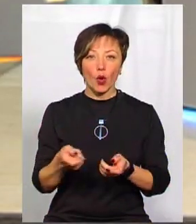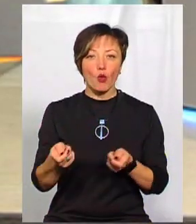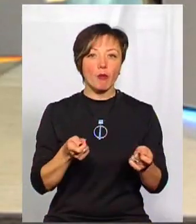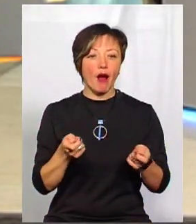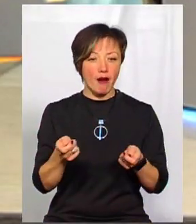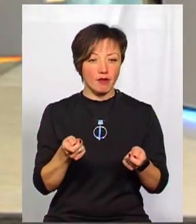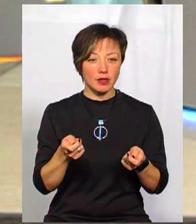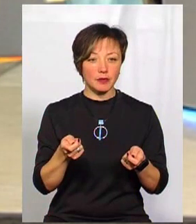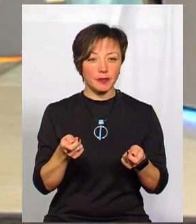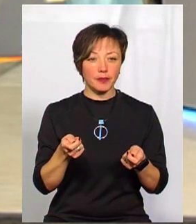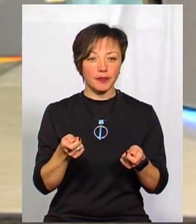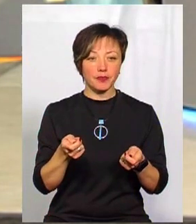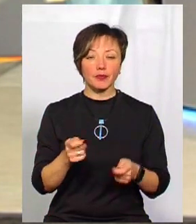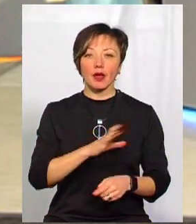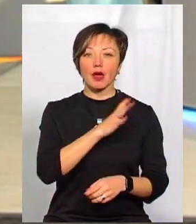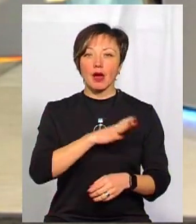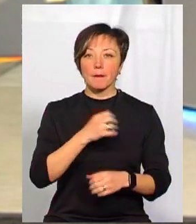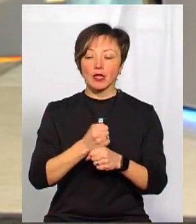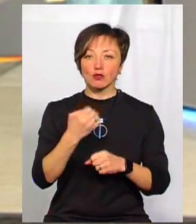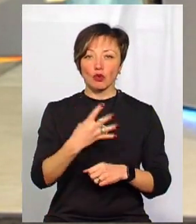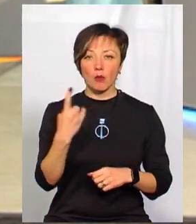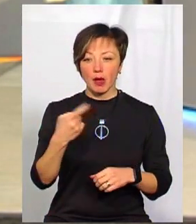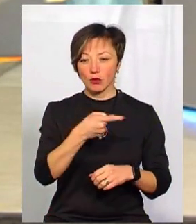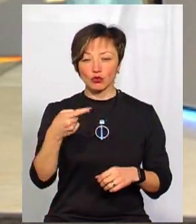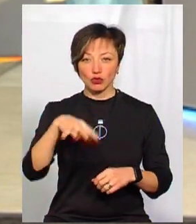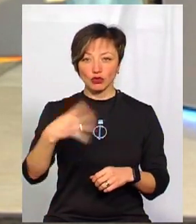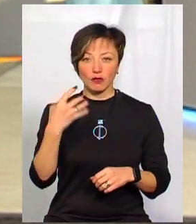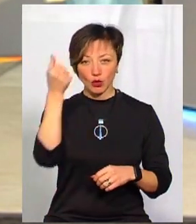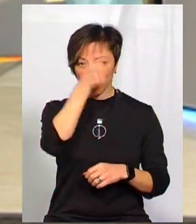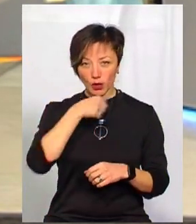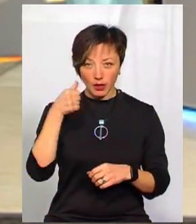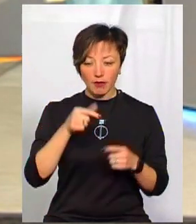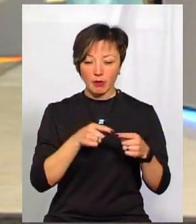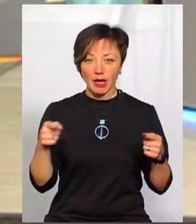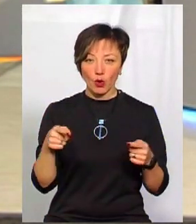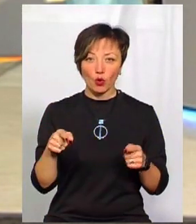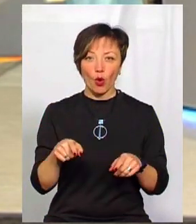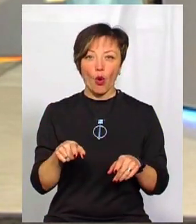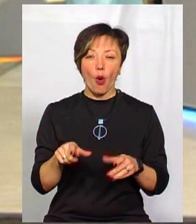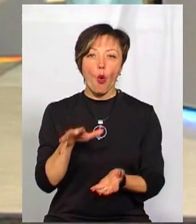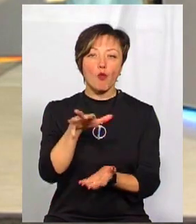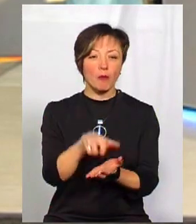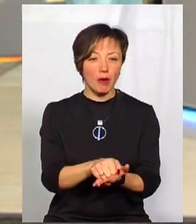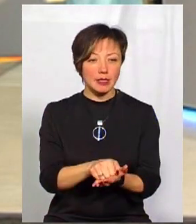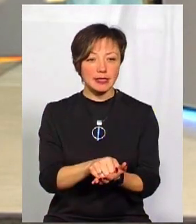управи, яка працювала в 41-му по 44-й роки, тобто в період окупації. І